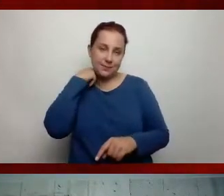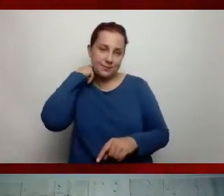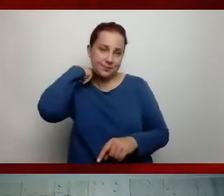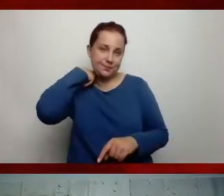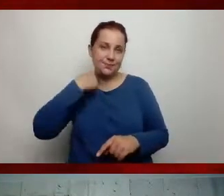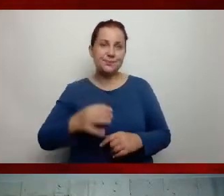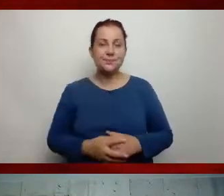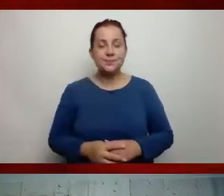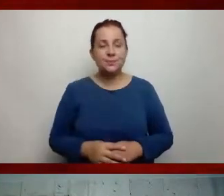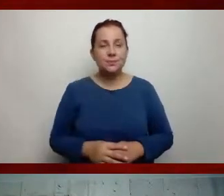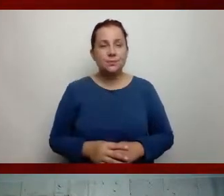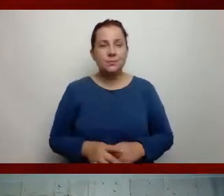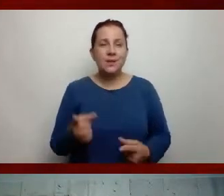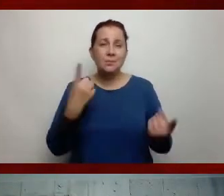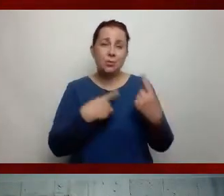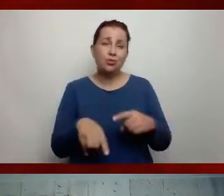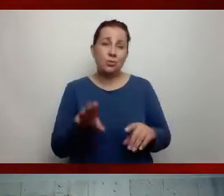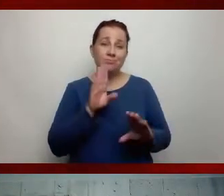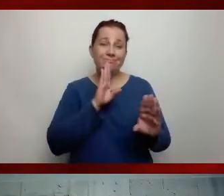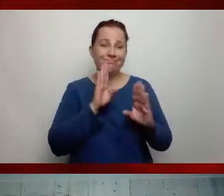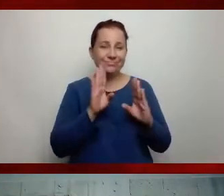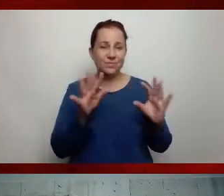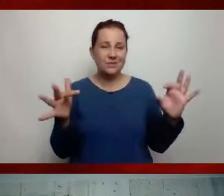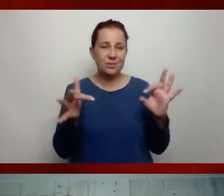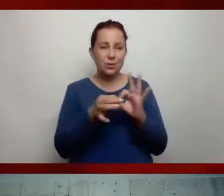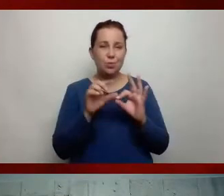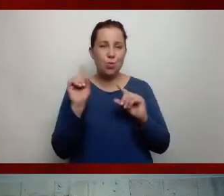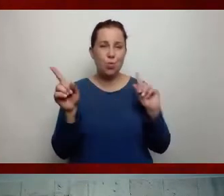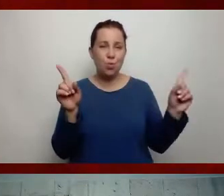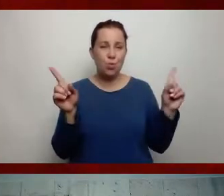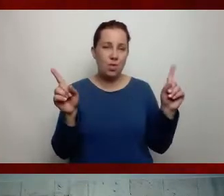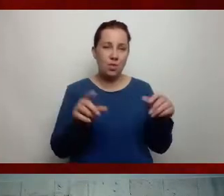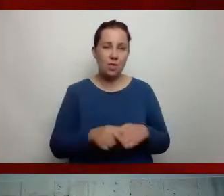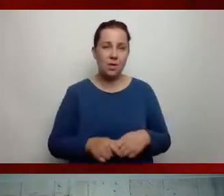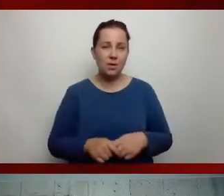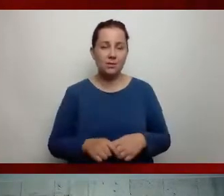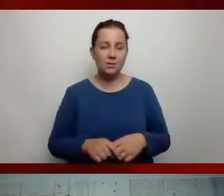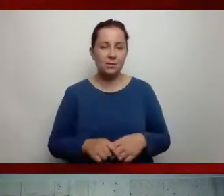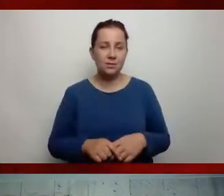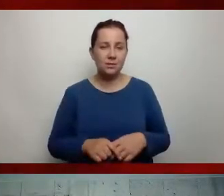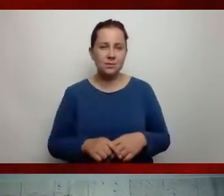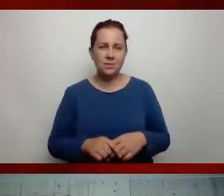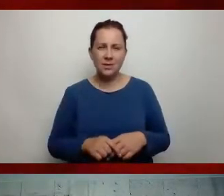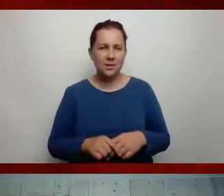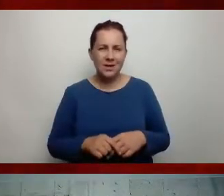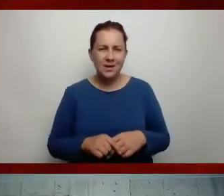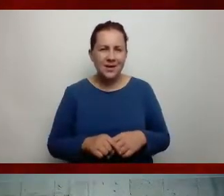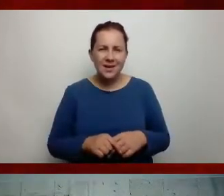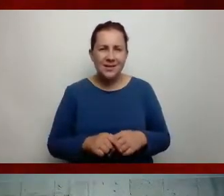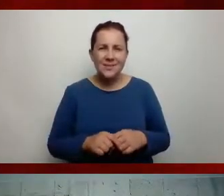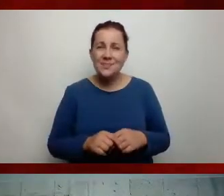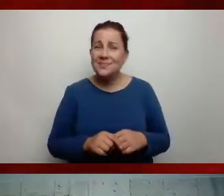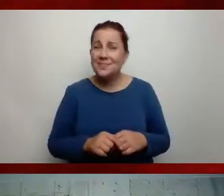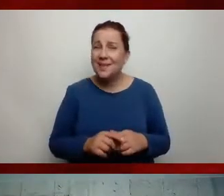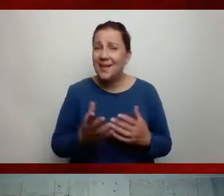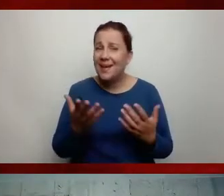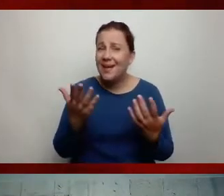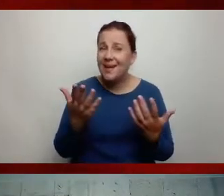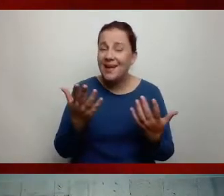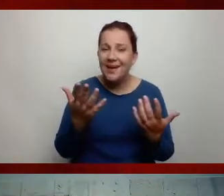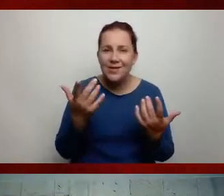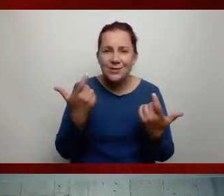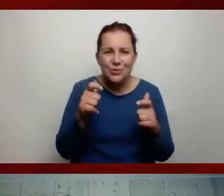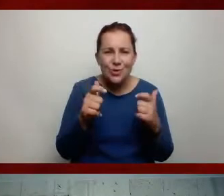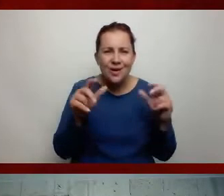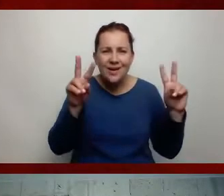z wspólnych mianowników ich twórczości, ich filozofii. Nie chodzi, rozumiem, o oczy doświadczalnych